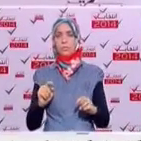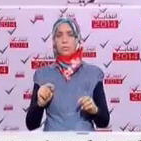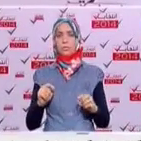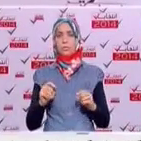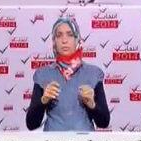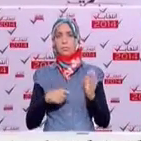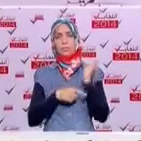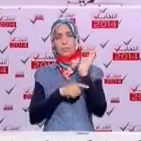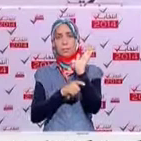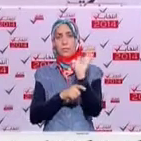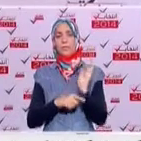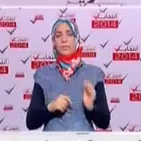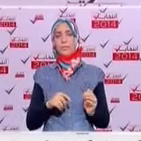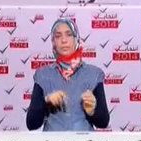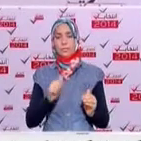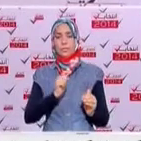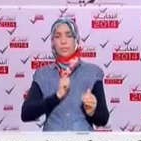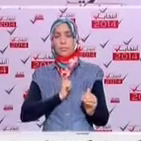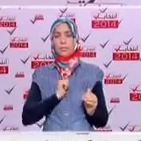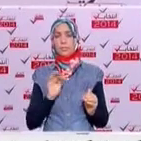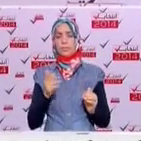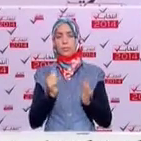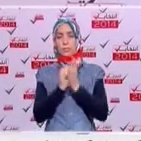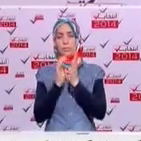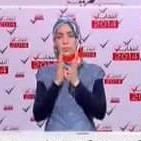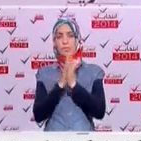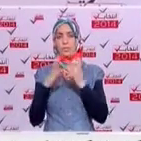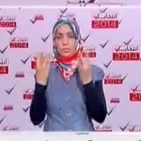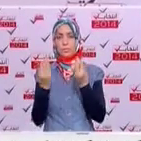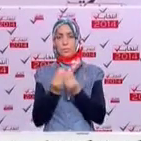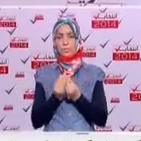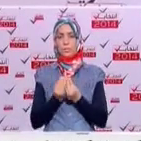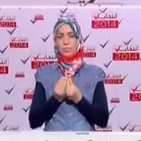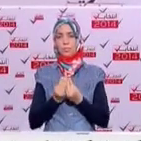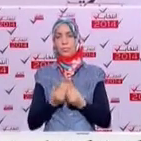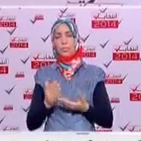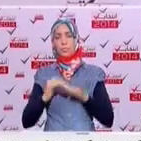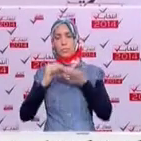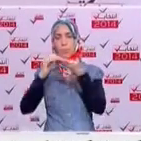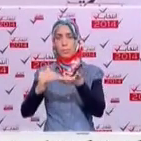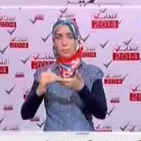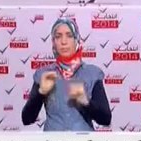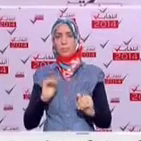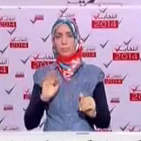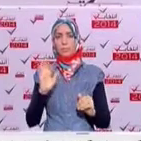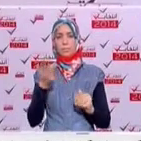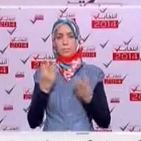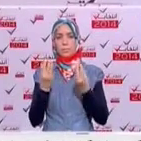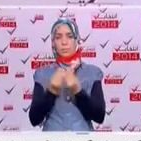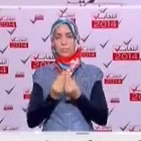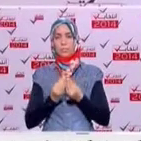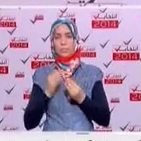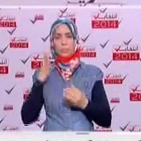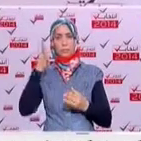القائمة هذه ستقوم على شعار بكم ومعكم، معكم لأنه احنا باش نناضلوا معاكم من أجل